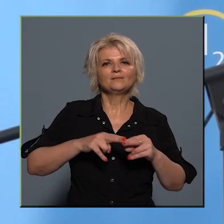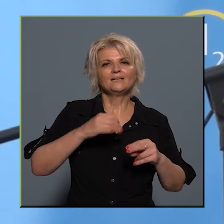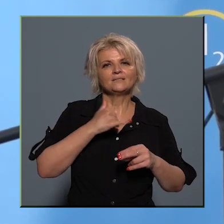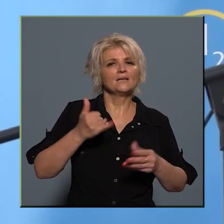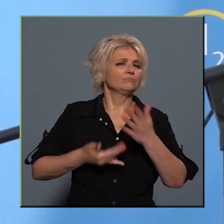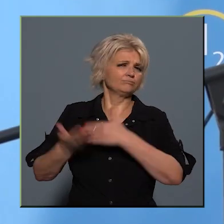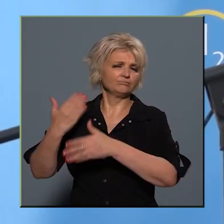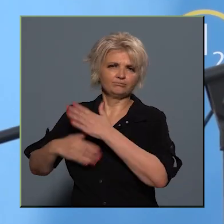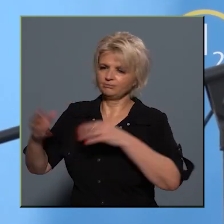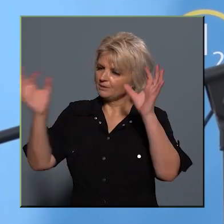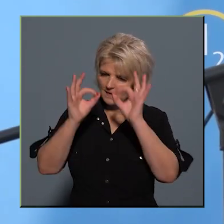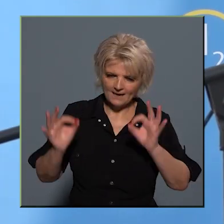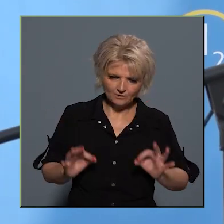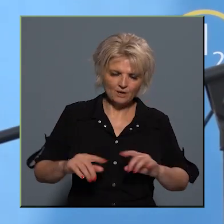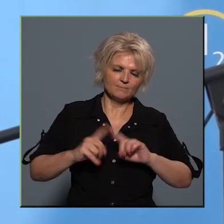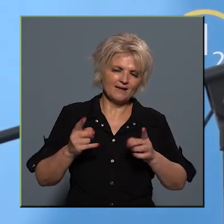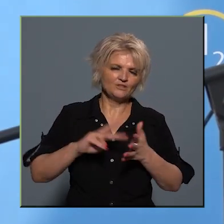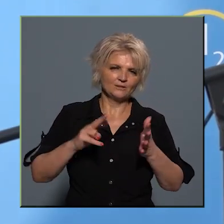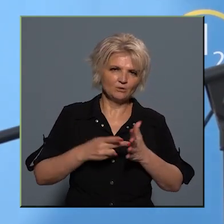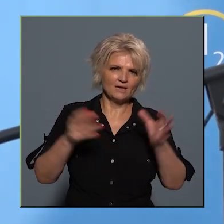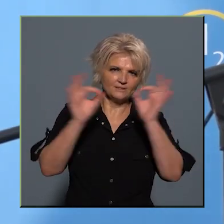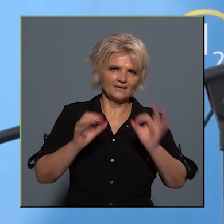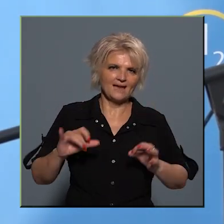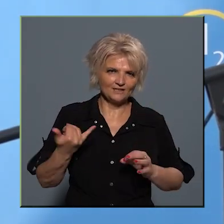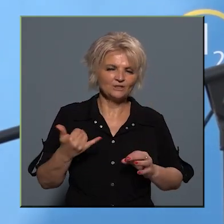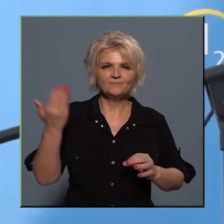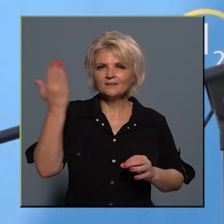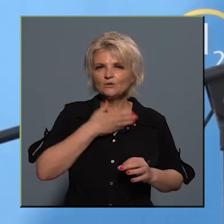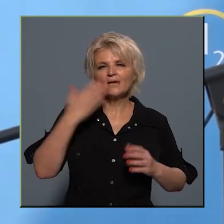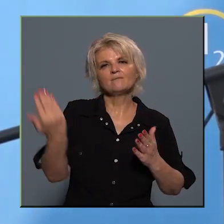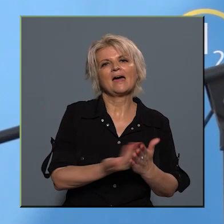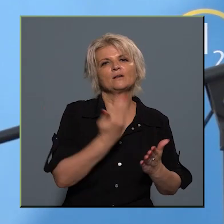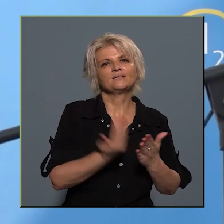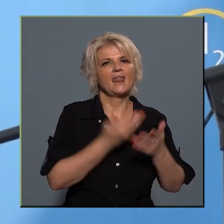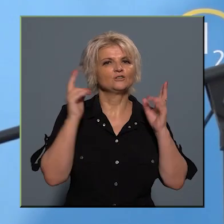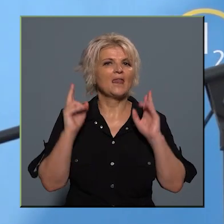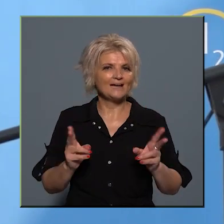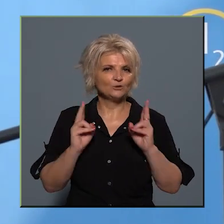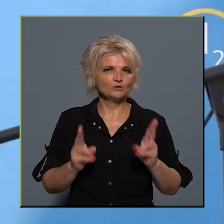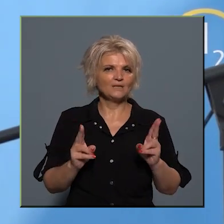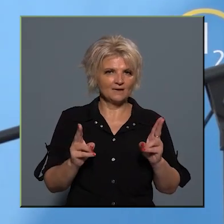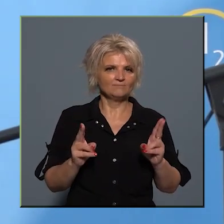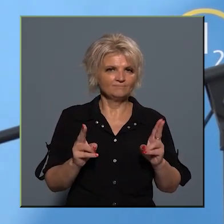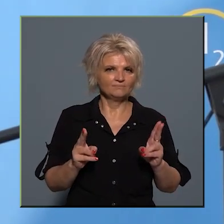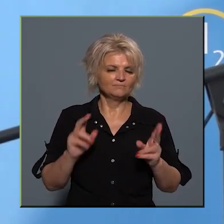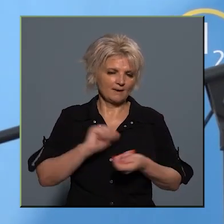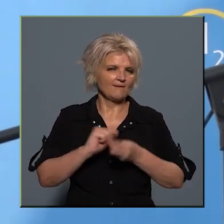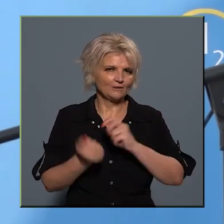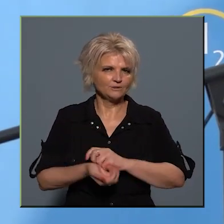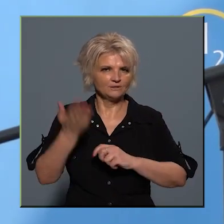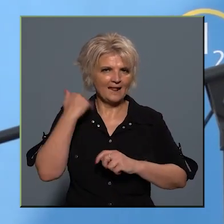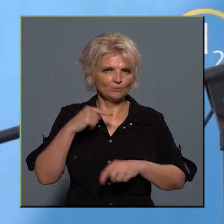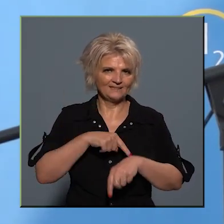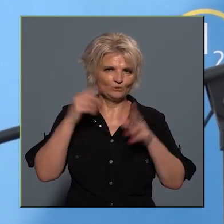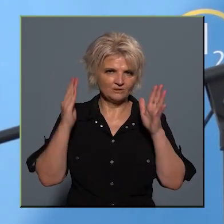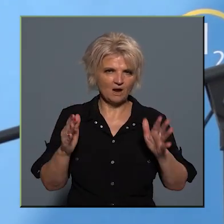is, gyártanak még rajtunk kívül más technológiai cégek is. A hidrogén felhasználásnak a lehetősége az, ami változott az elmúlt